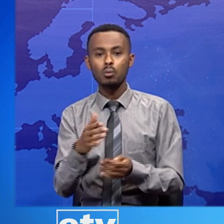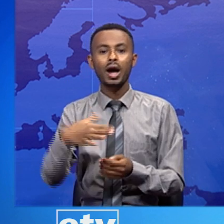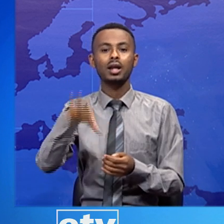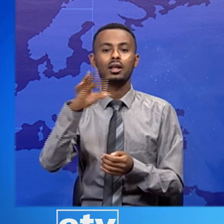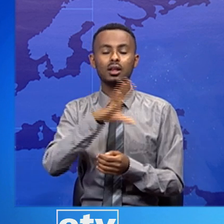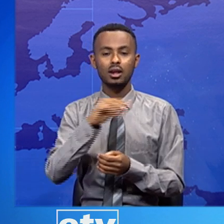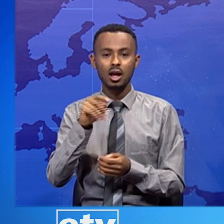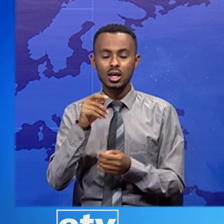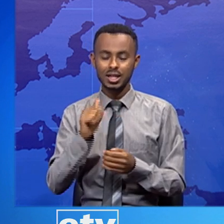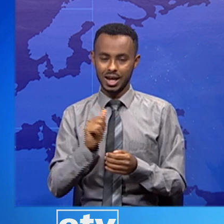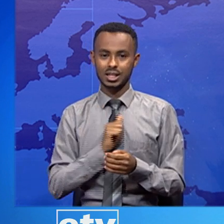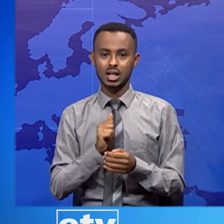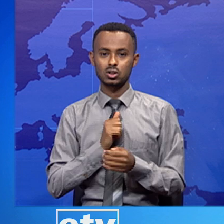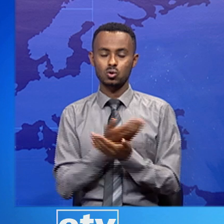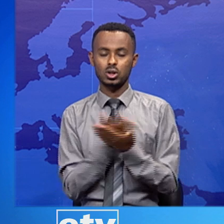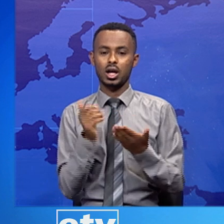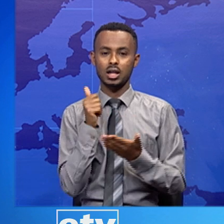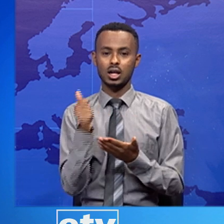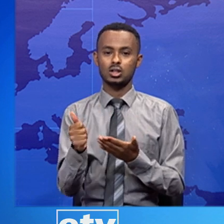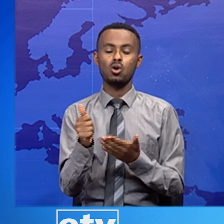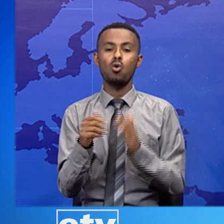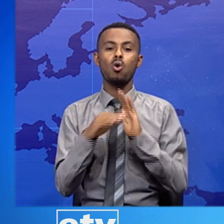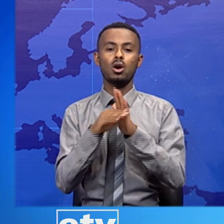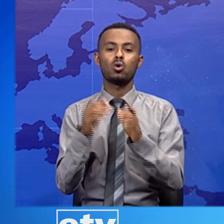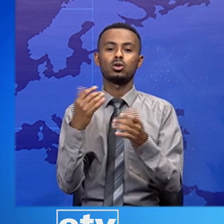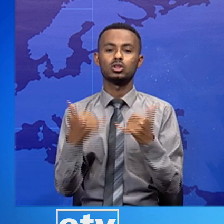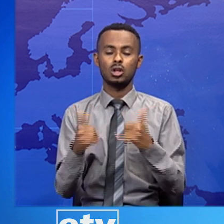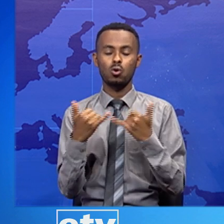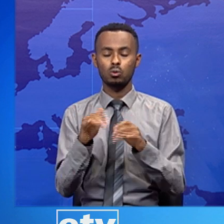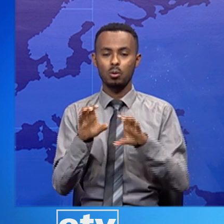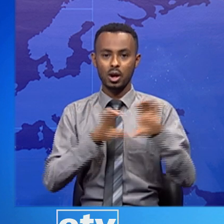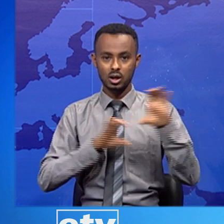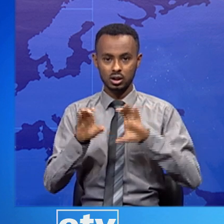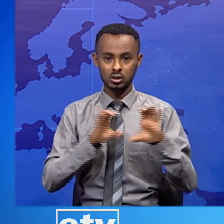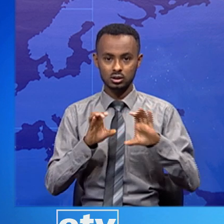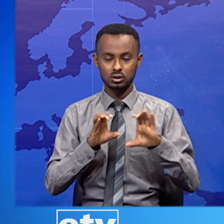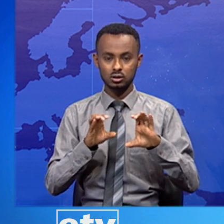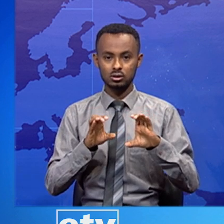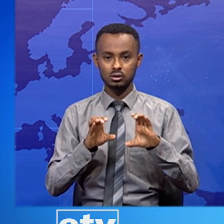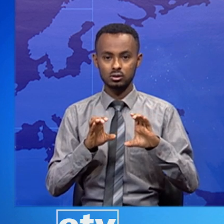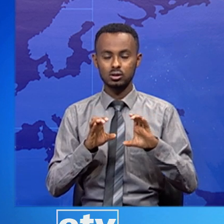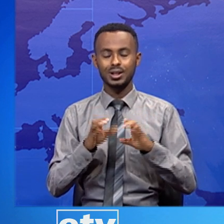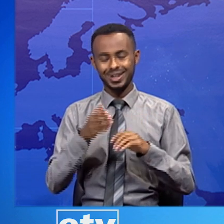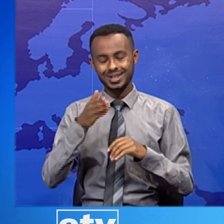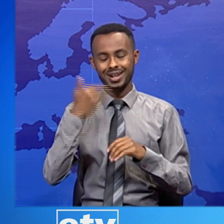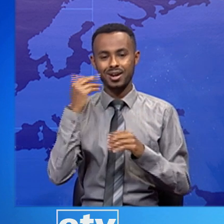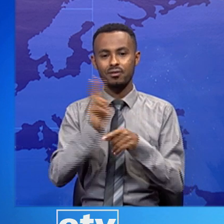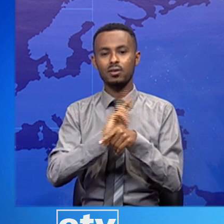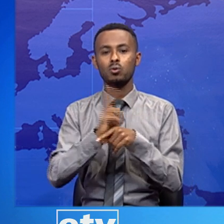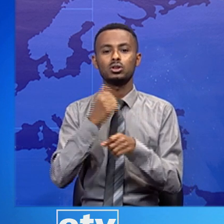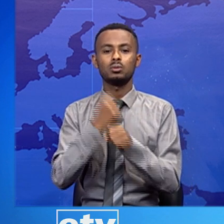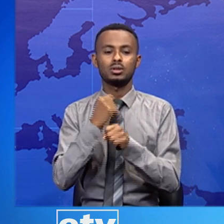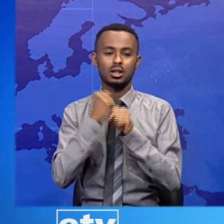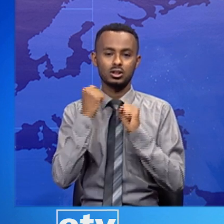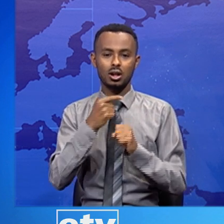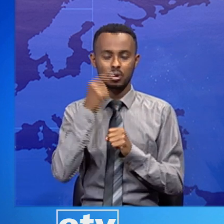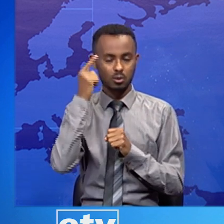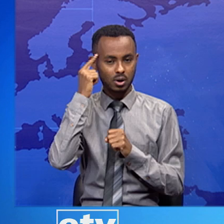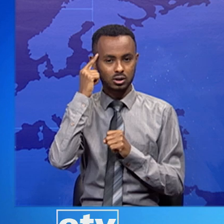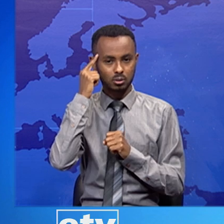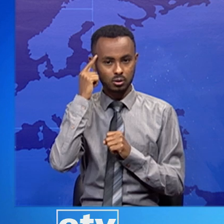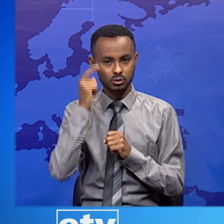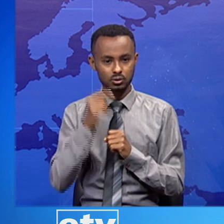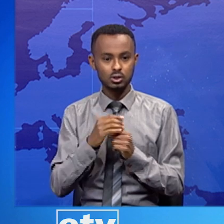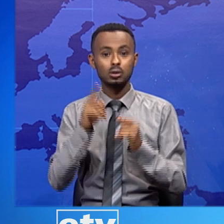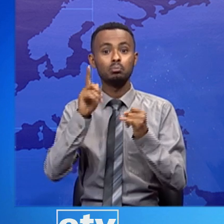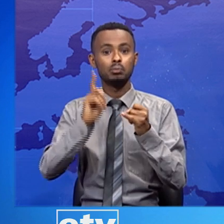ወርዶን እነሱ ማለትና የራሳቸው ጉዳይ ራሳቸው ወከለው እንዲጫወቱ ከማድረግ የተሻለ ፊልሞችን መስራት ይቻላል ብዬ